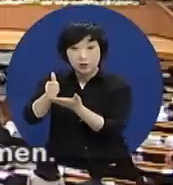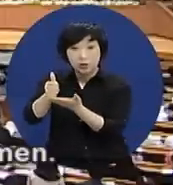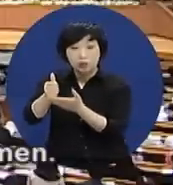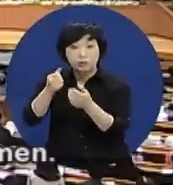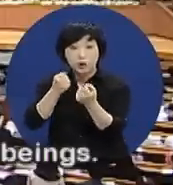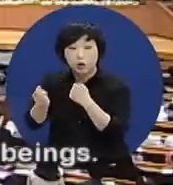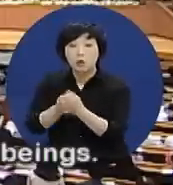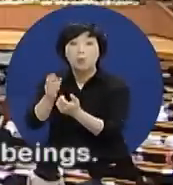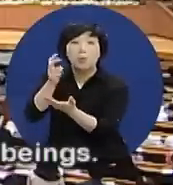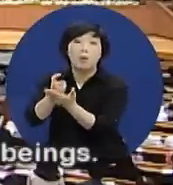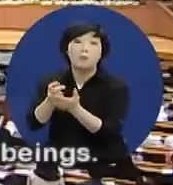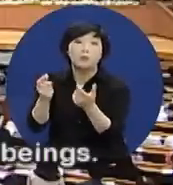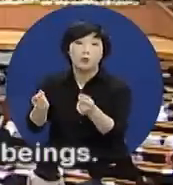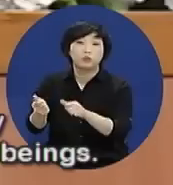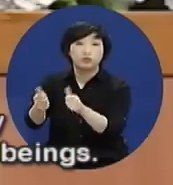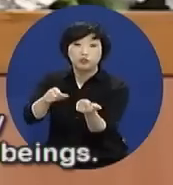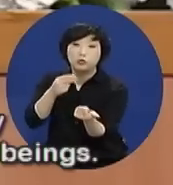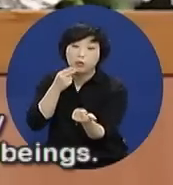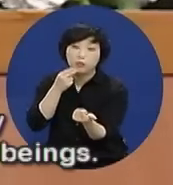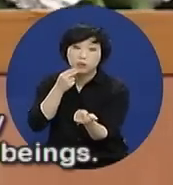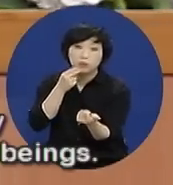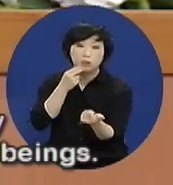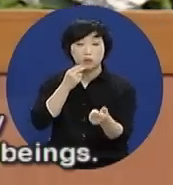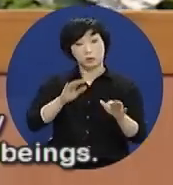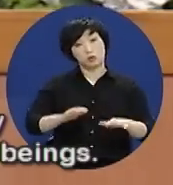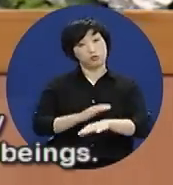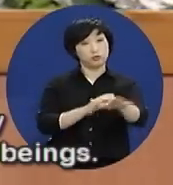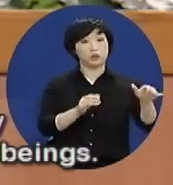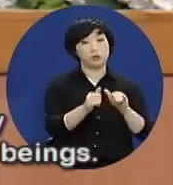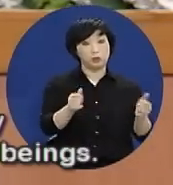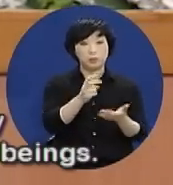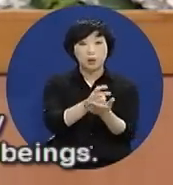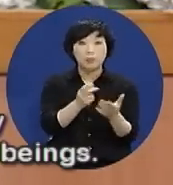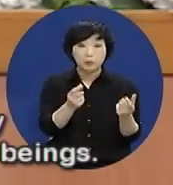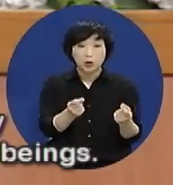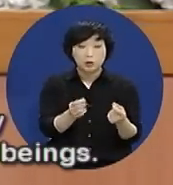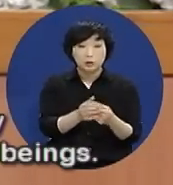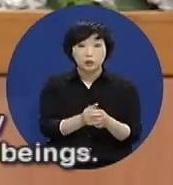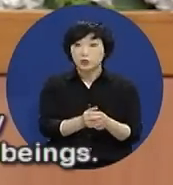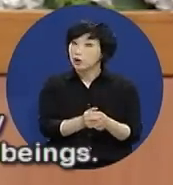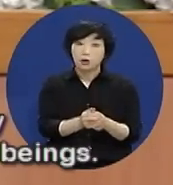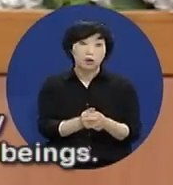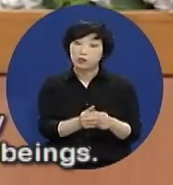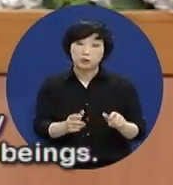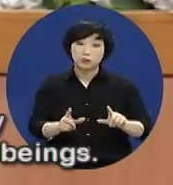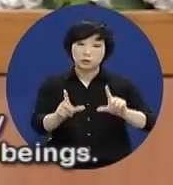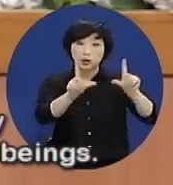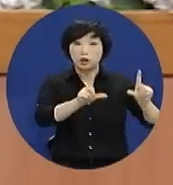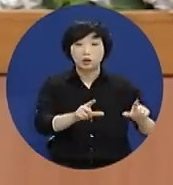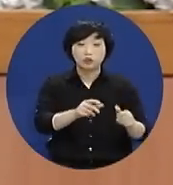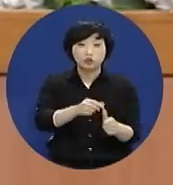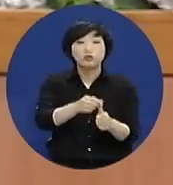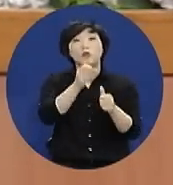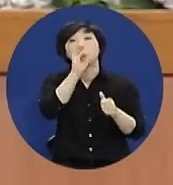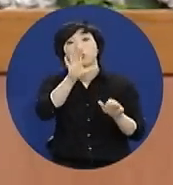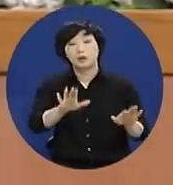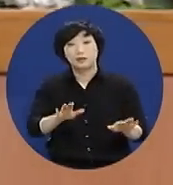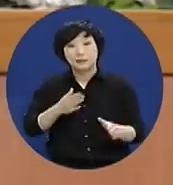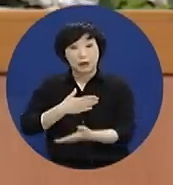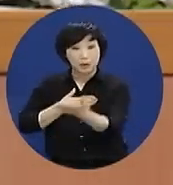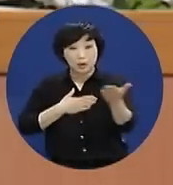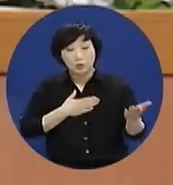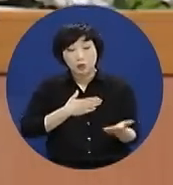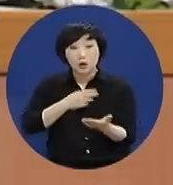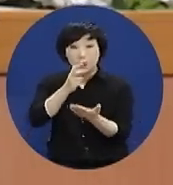から神は自分の息子さえも神の方通りに殺さないと人類を救うことができなかったの